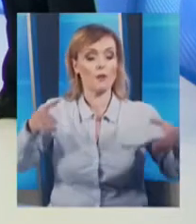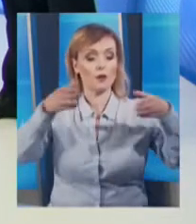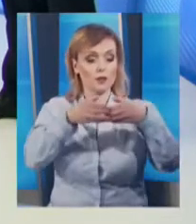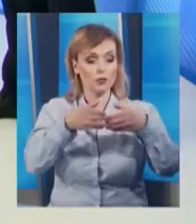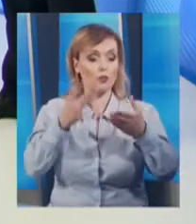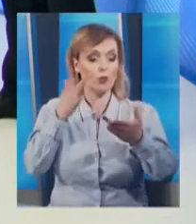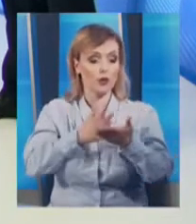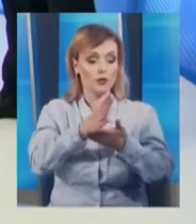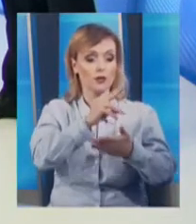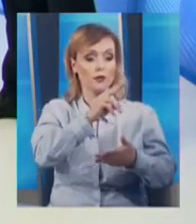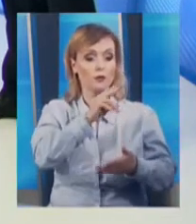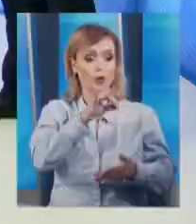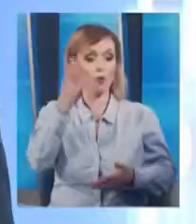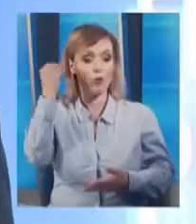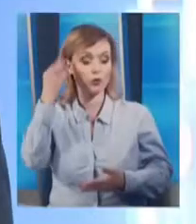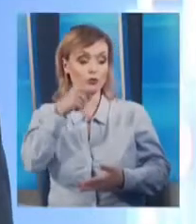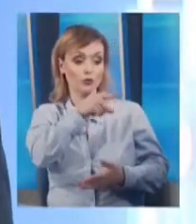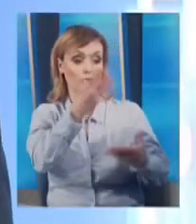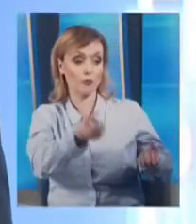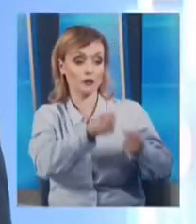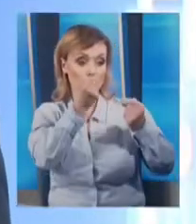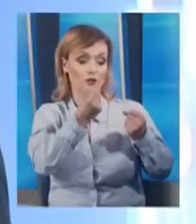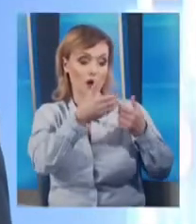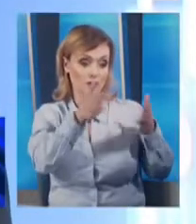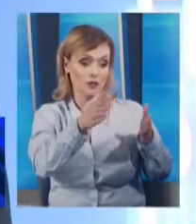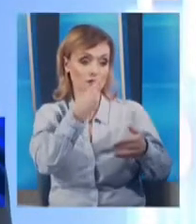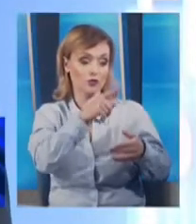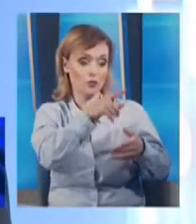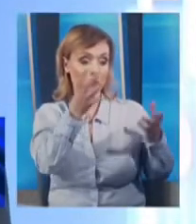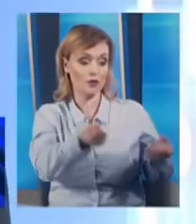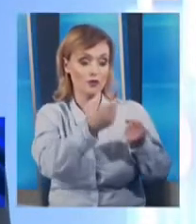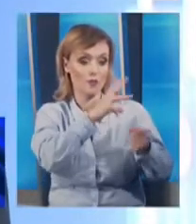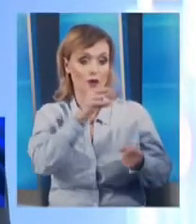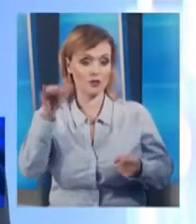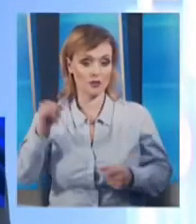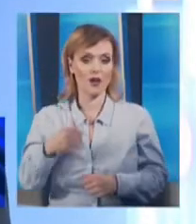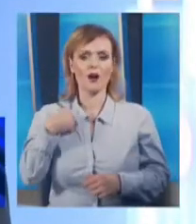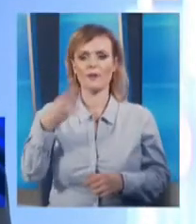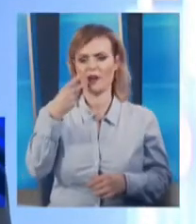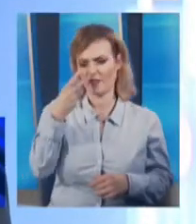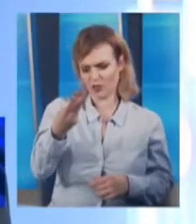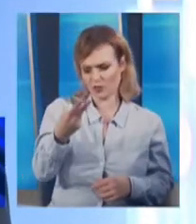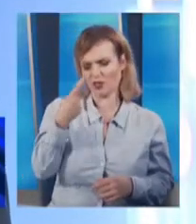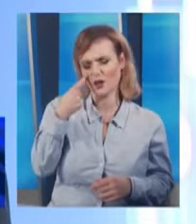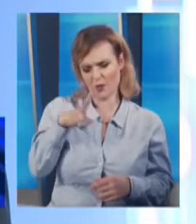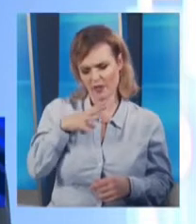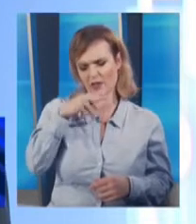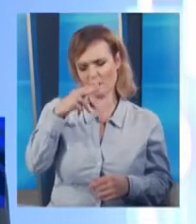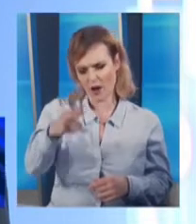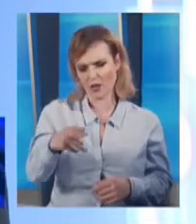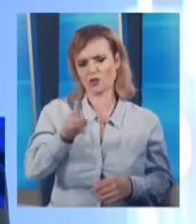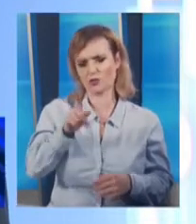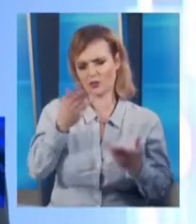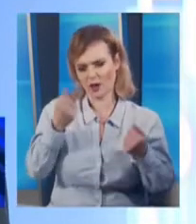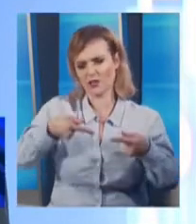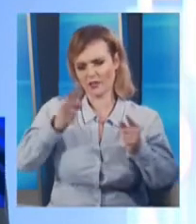doua afirmației legate de Plahotniuc? Vă rog, un minut. Noi am observat în spațiu public, s-au început speculațiile la acest capitol,